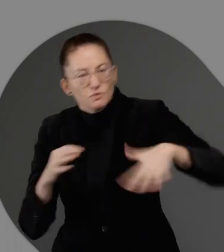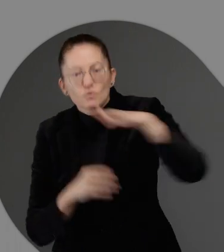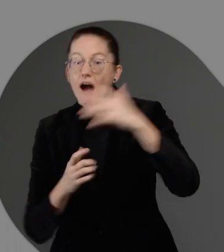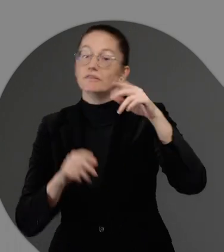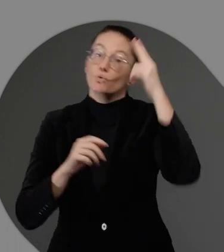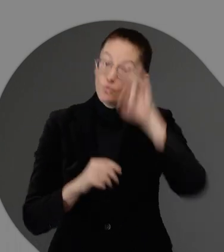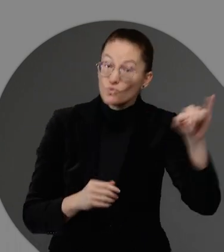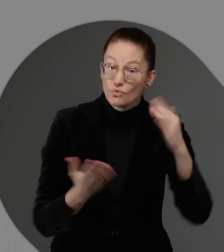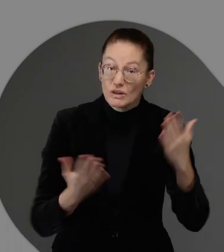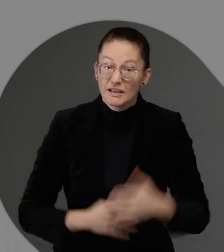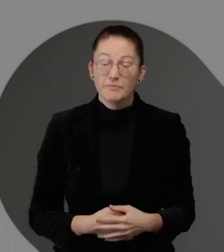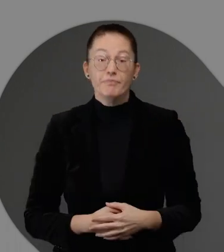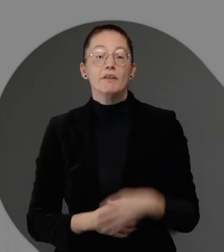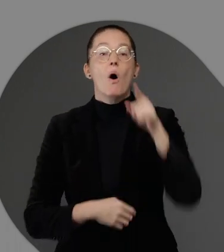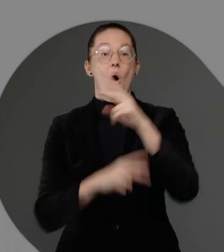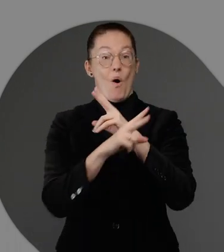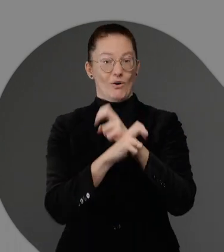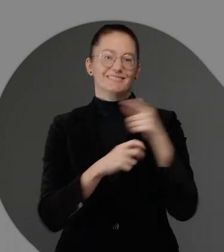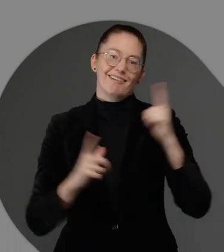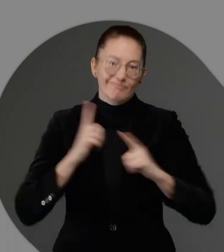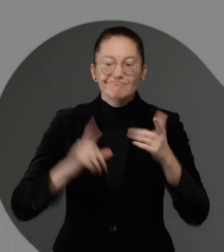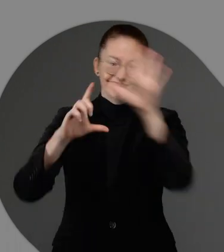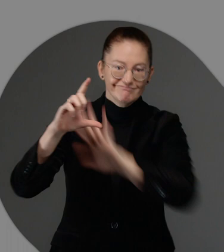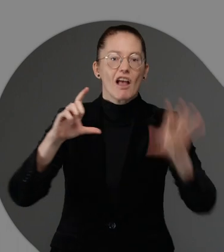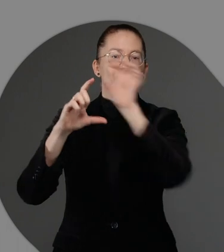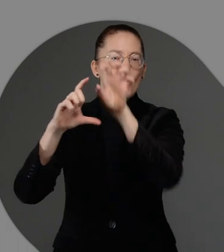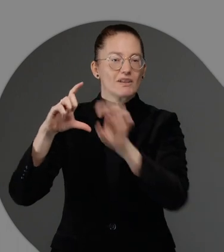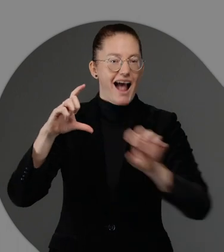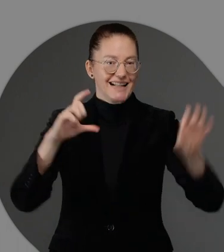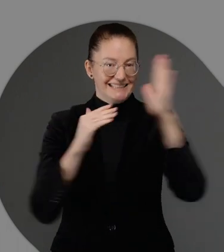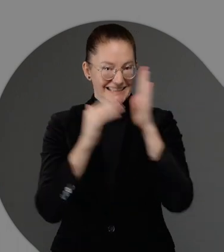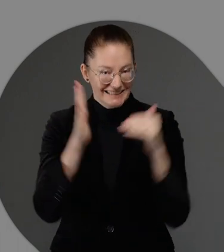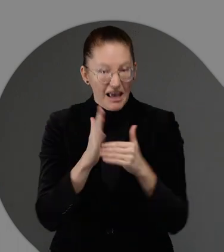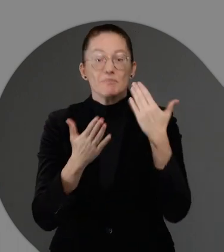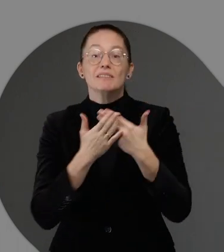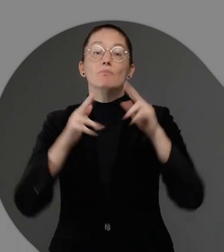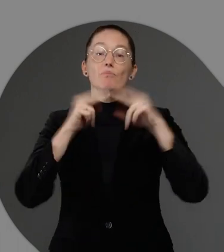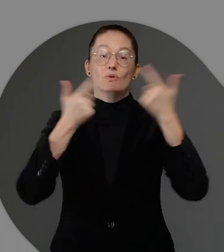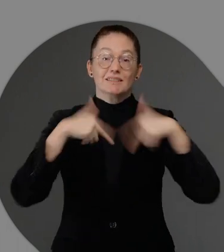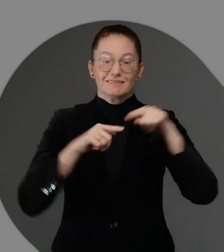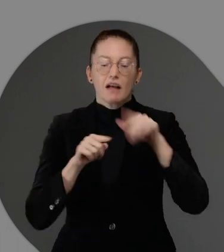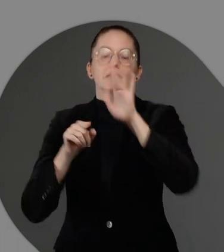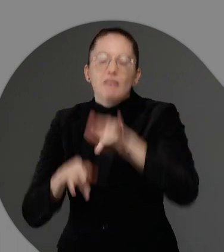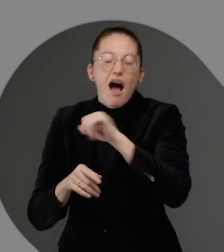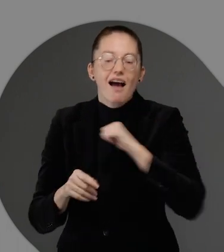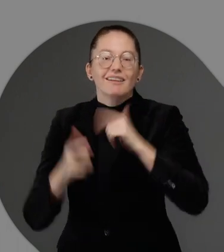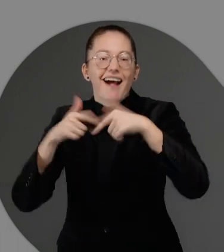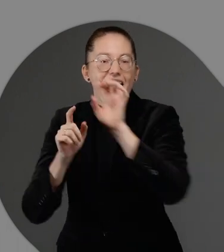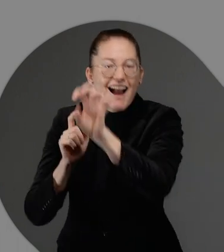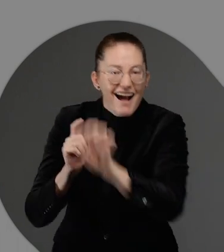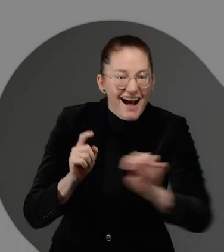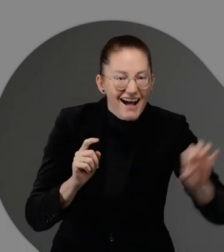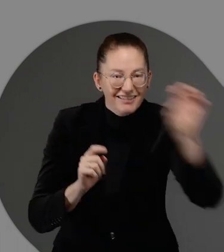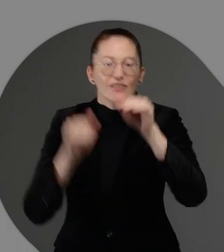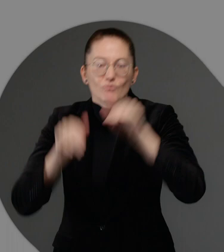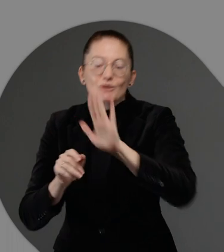und auch Universitäten. Weil Österreich ein föderalistisches System hat, gibt es in den Bundesländern eigene Landesgesetze, die das Gleiche auf Länder-